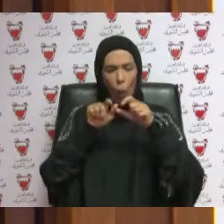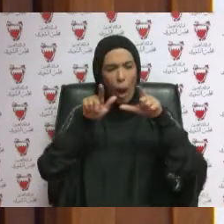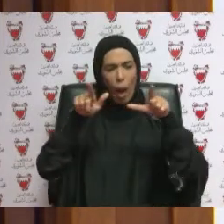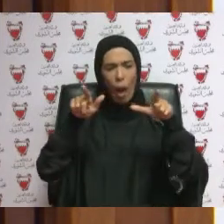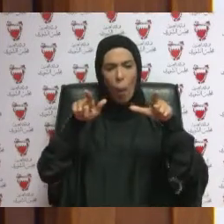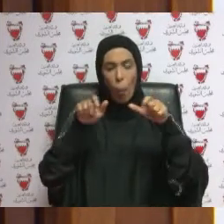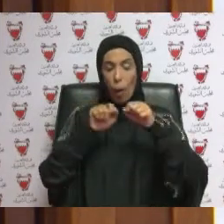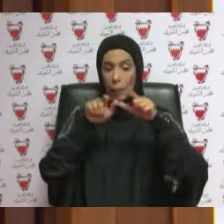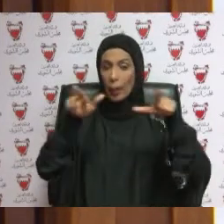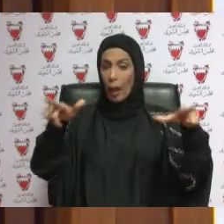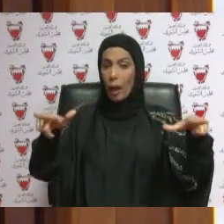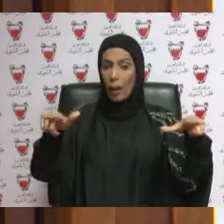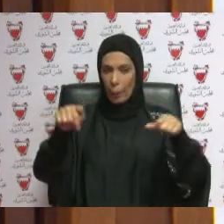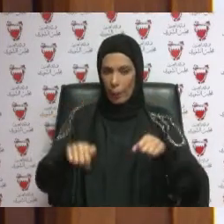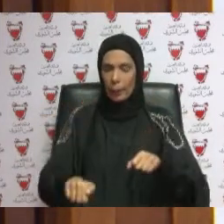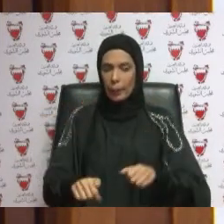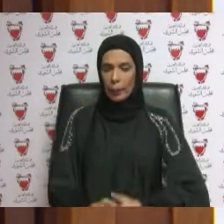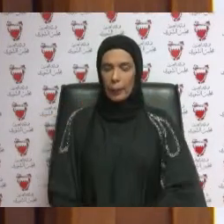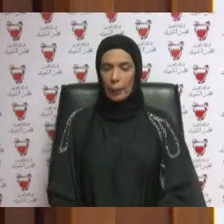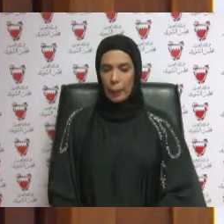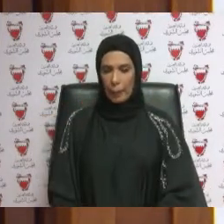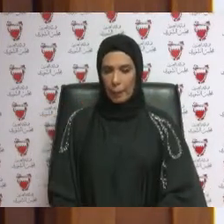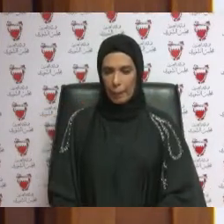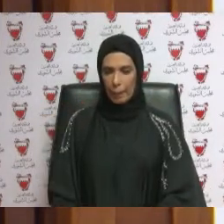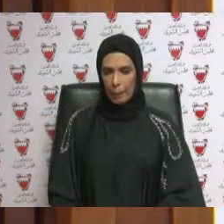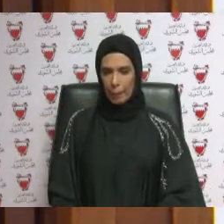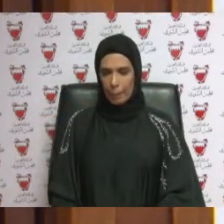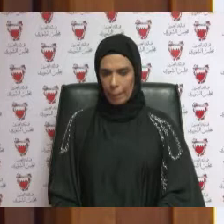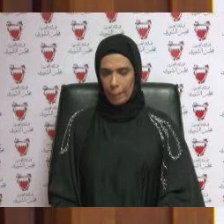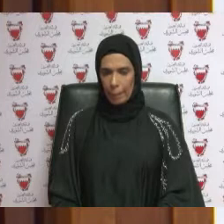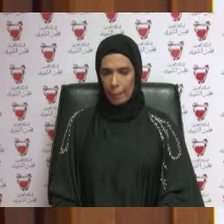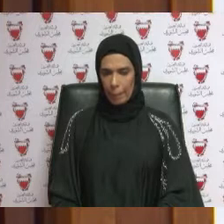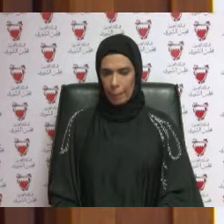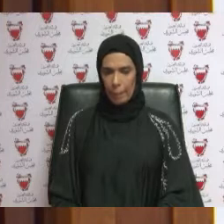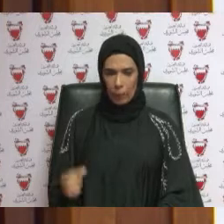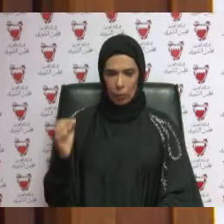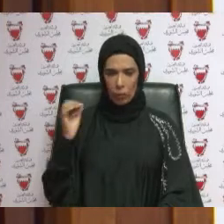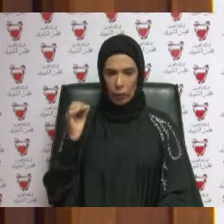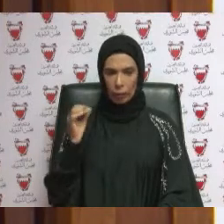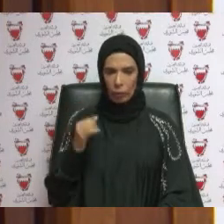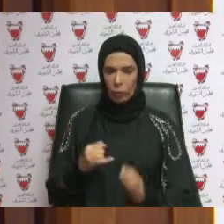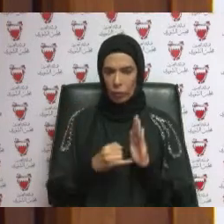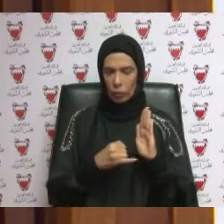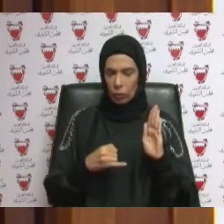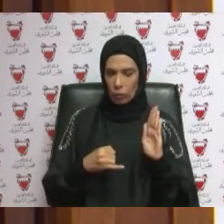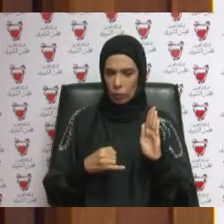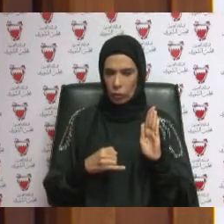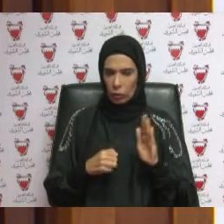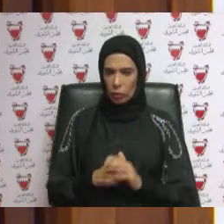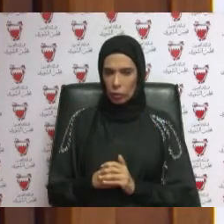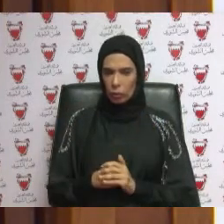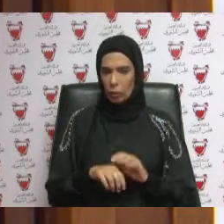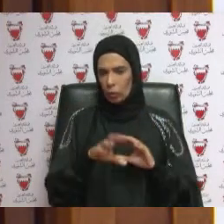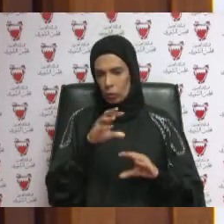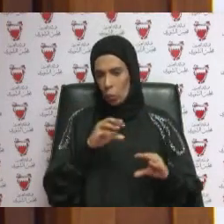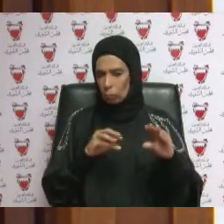الدور اللي احنا نكون مقبلين عليه. لذلك الآن لما سمعنا عدد من الملاحظات حول تجارب